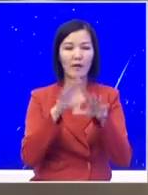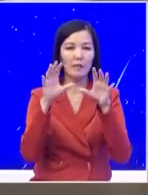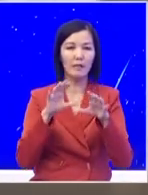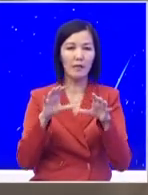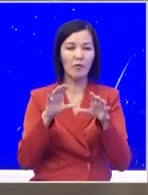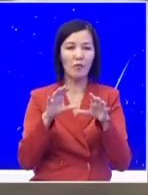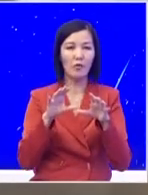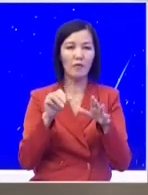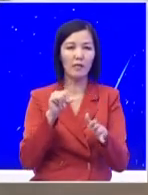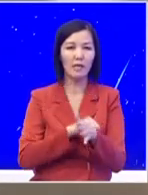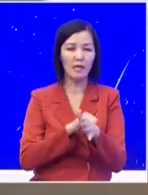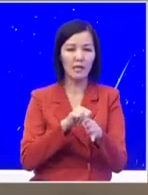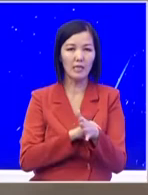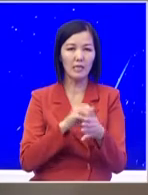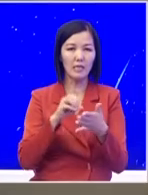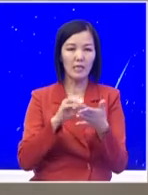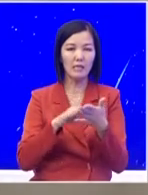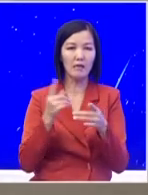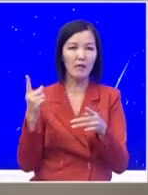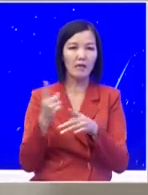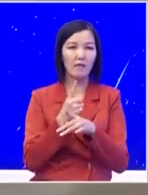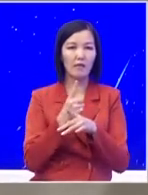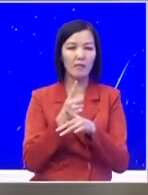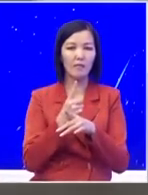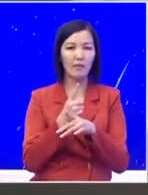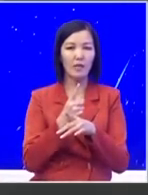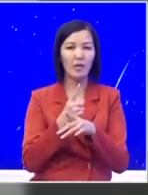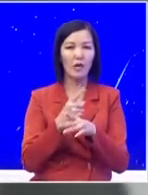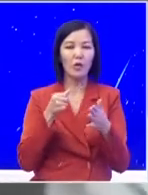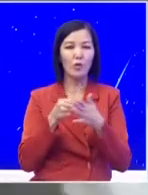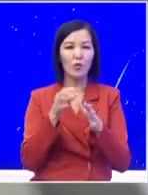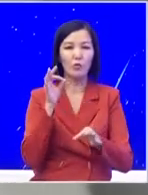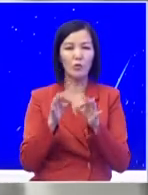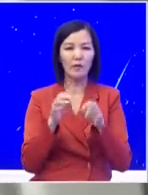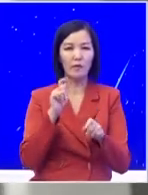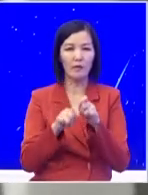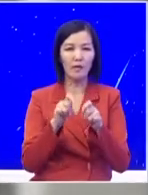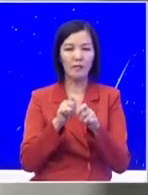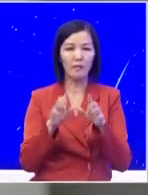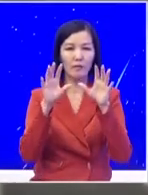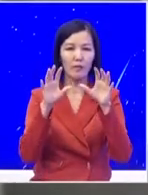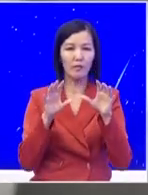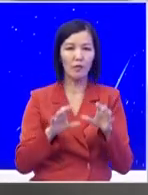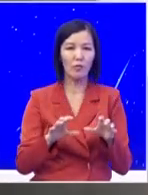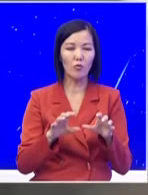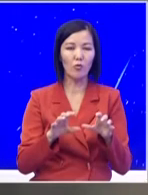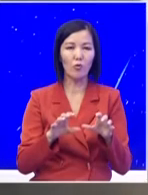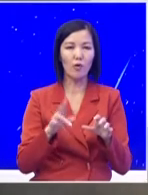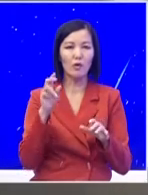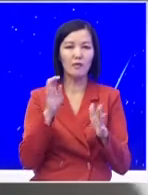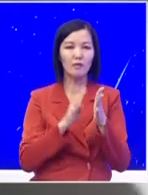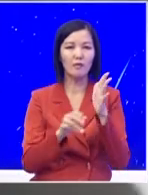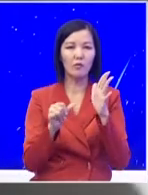факт незаконного сбыта наркотических средств зарегистрирован в едином реестре досудебного расследования по статье 296